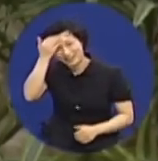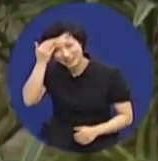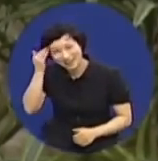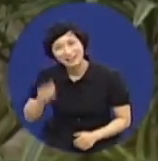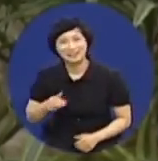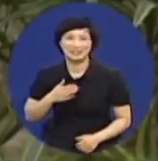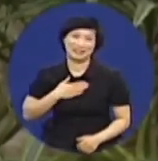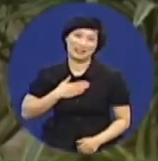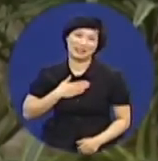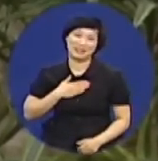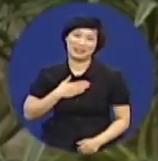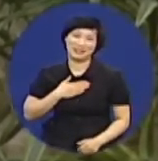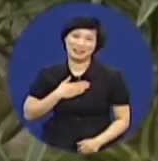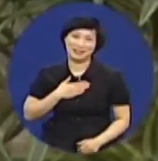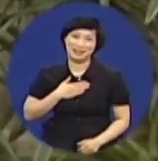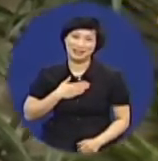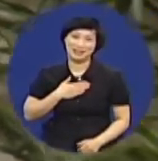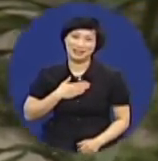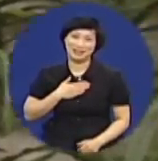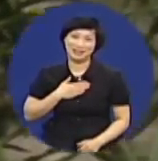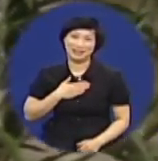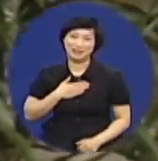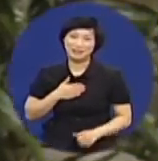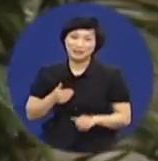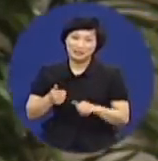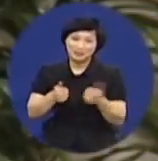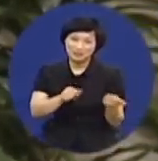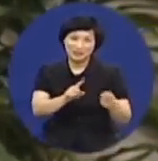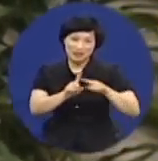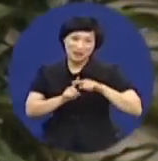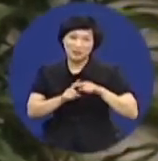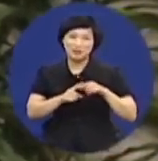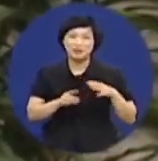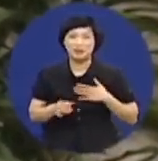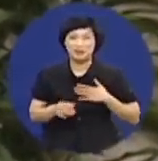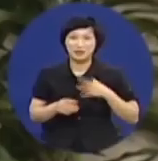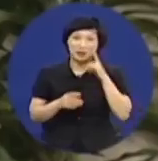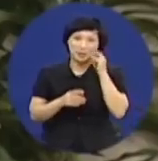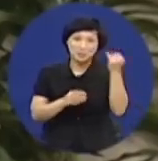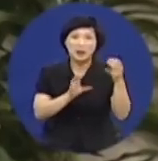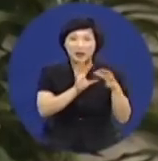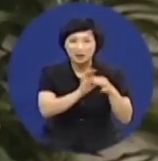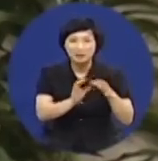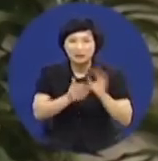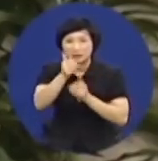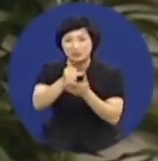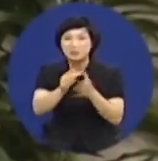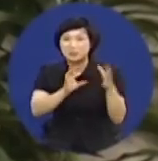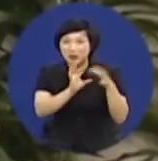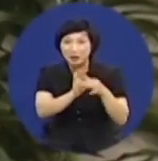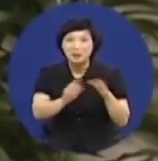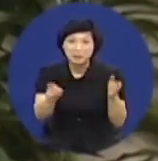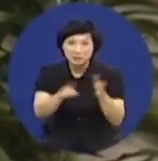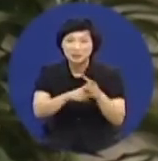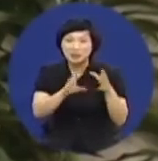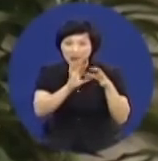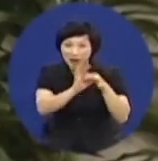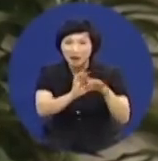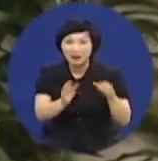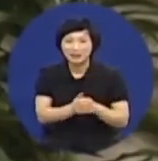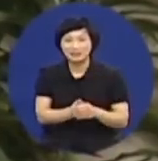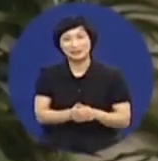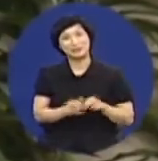ていたでしょう。幸い死にそうになっても、母の味方、イエスの味方、信仰の味